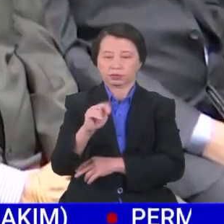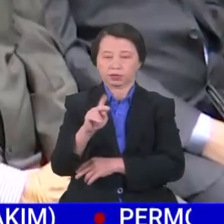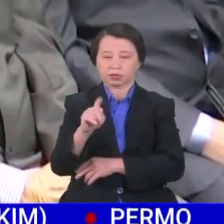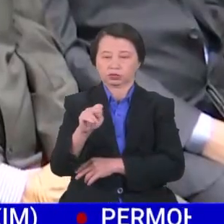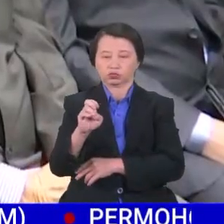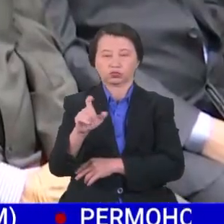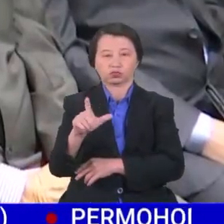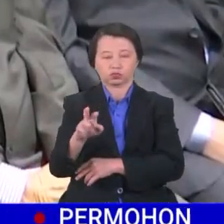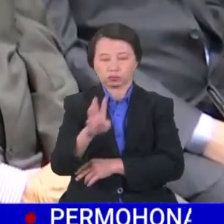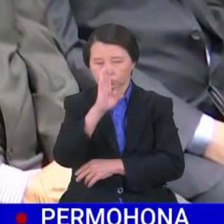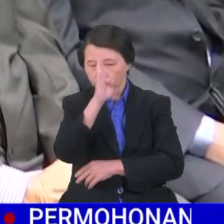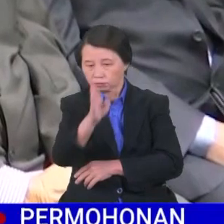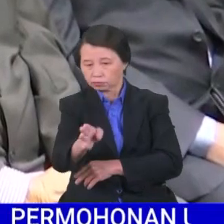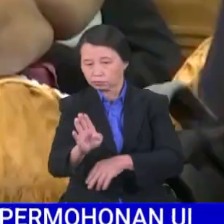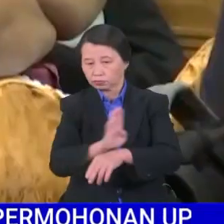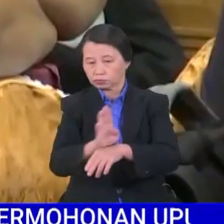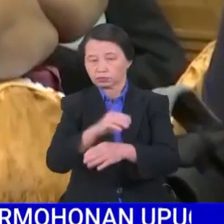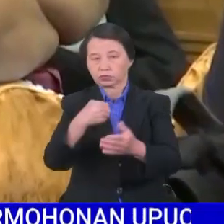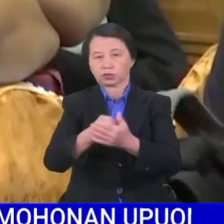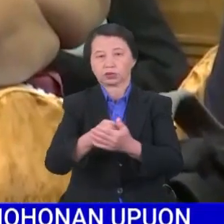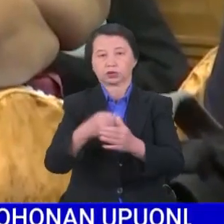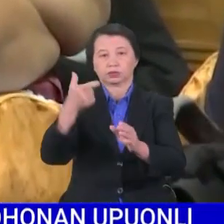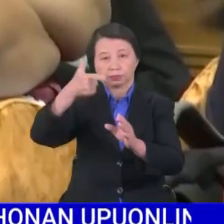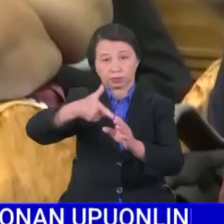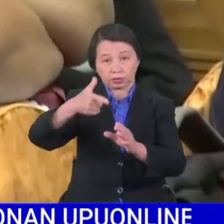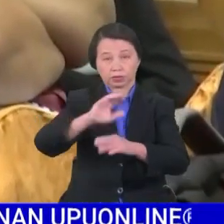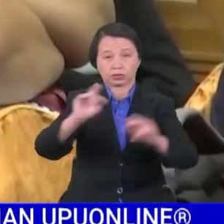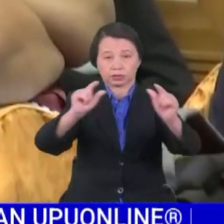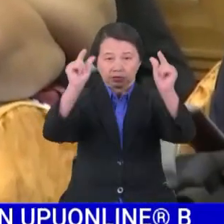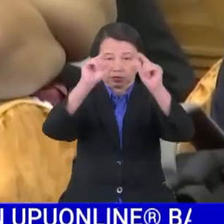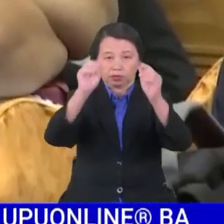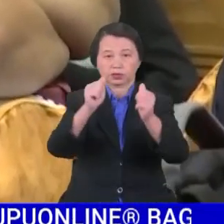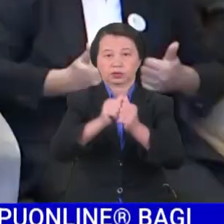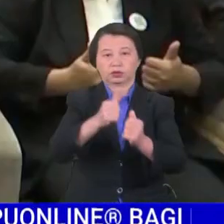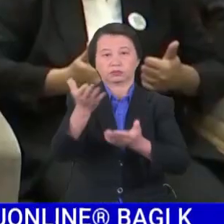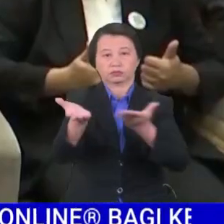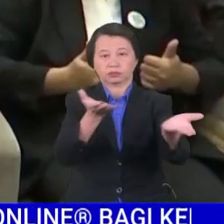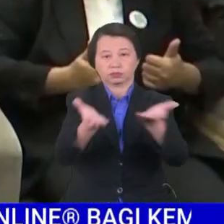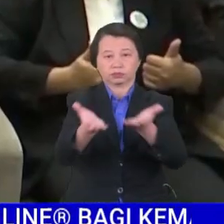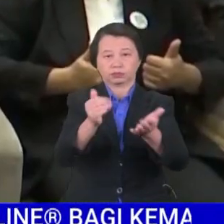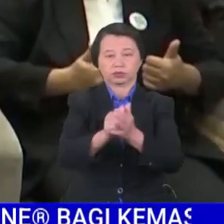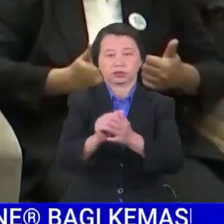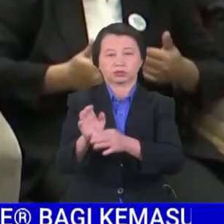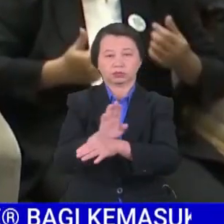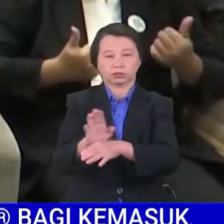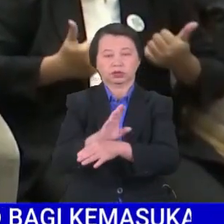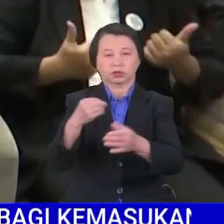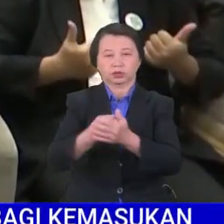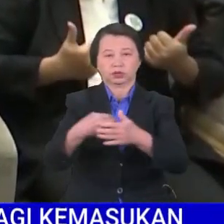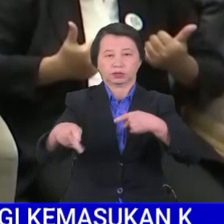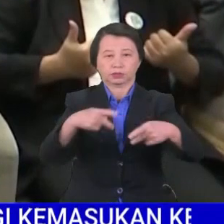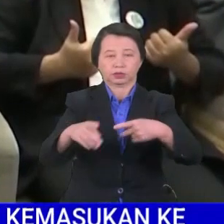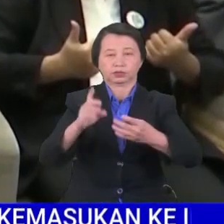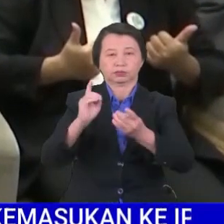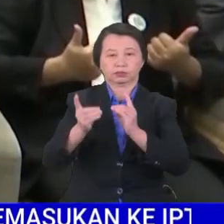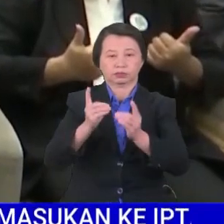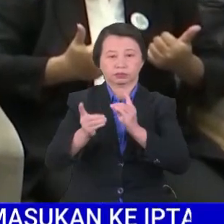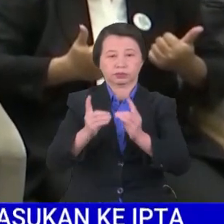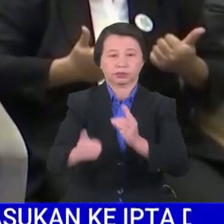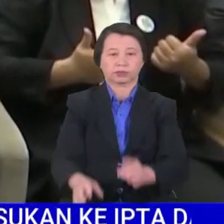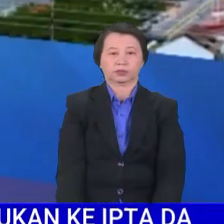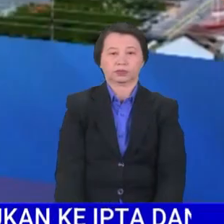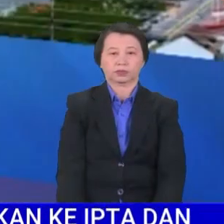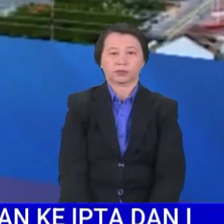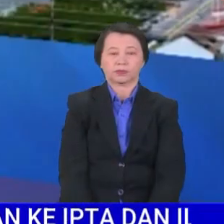memfokuskan dalam industri minyak dan gas produk dan perhematan dan pasaran digital